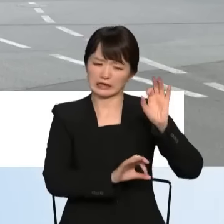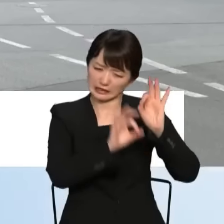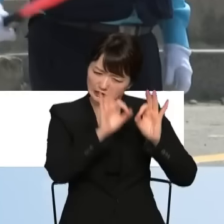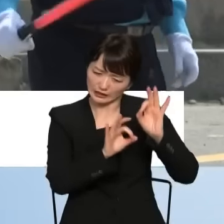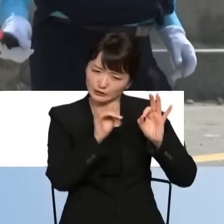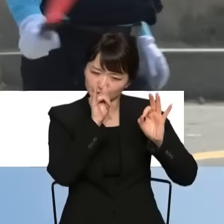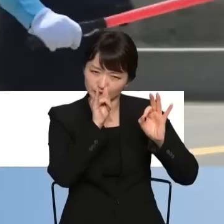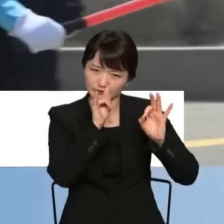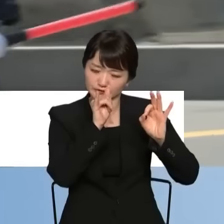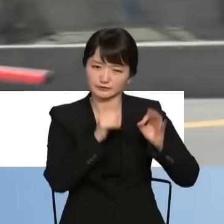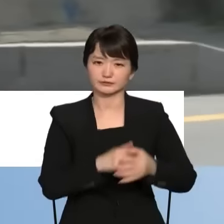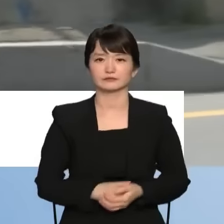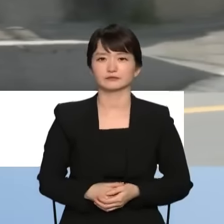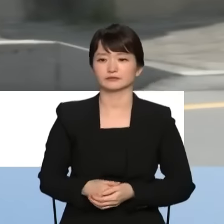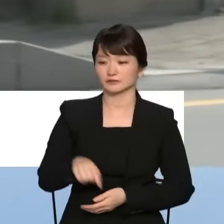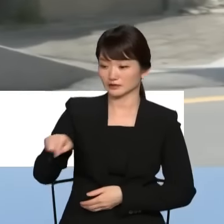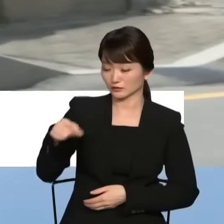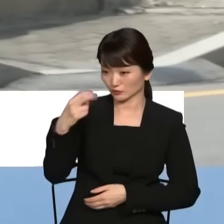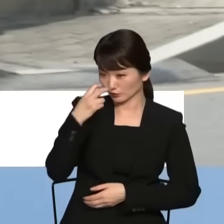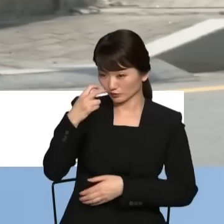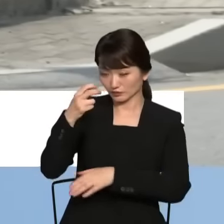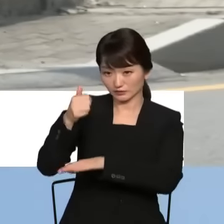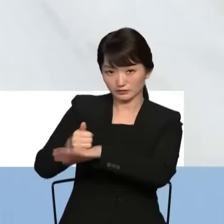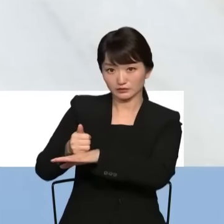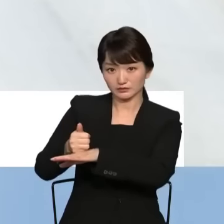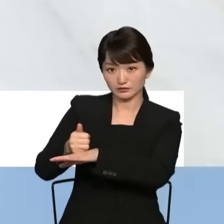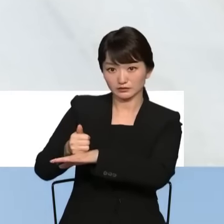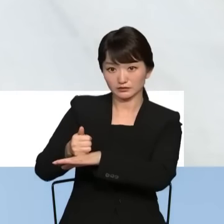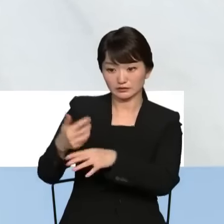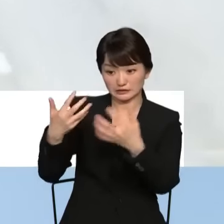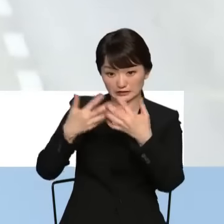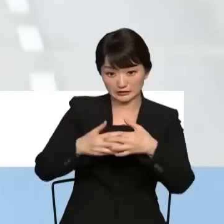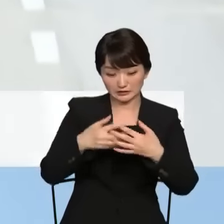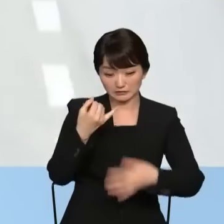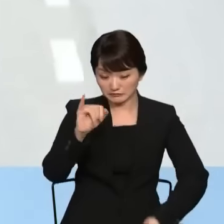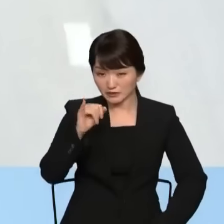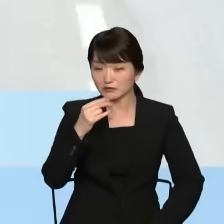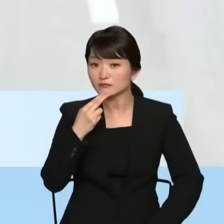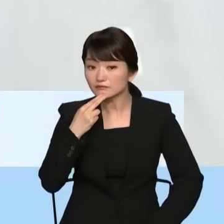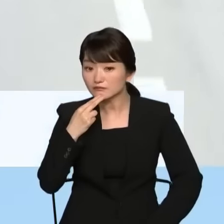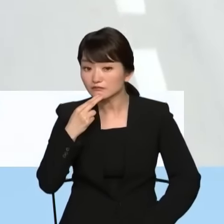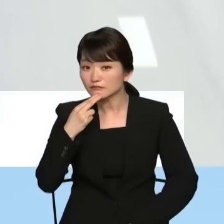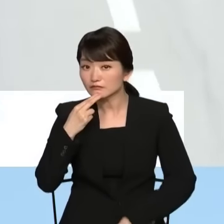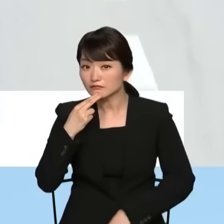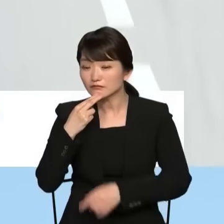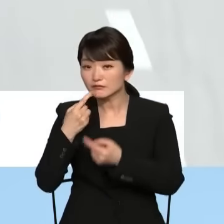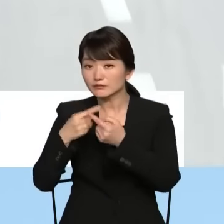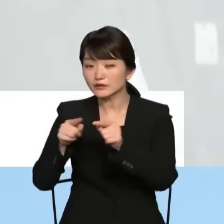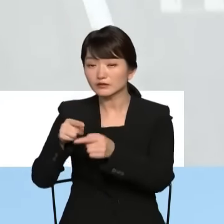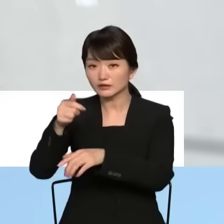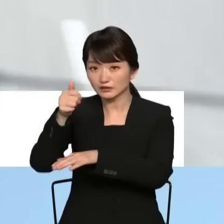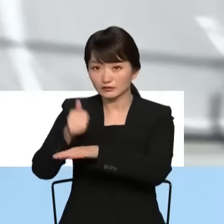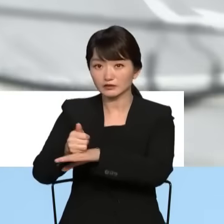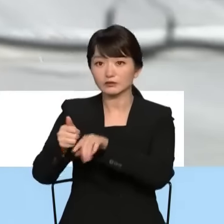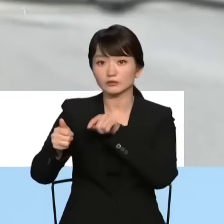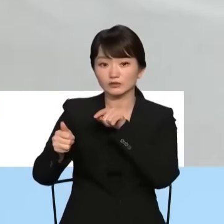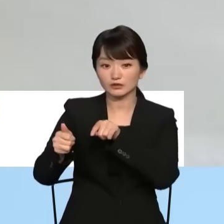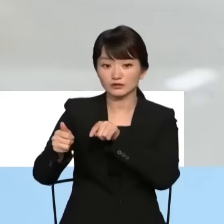저희가 국가수 감정 결과 즉 기계적 결함이 없었다라고 분석한 국가수 감정 결과에서